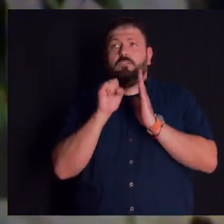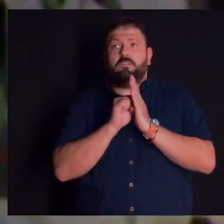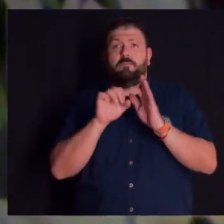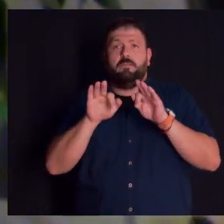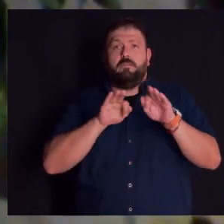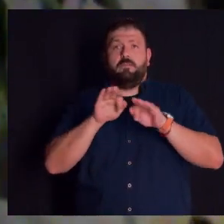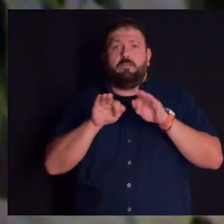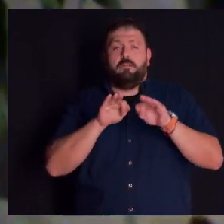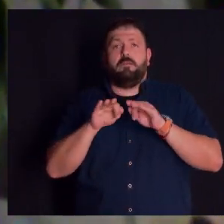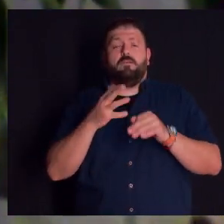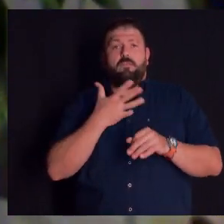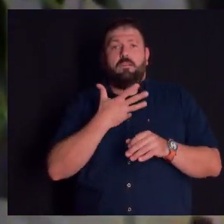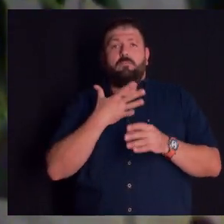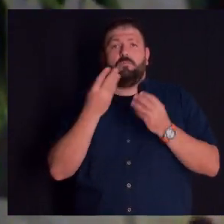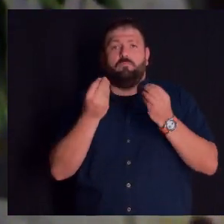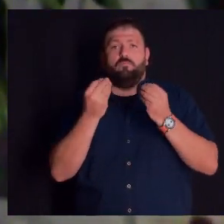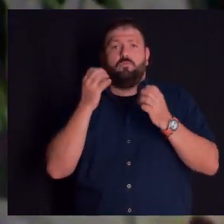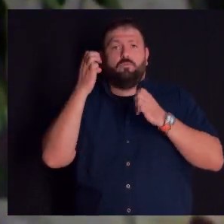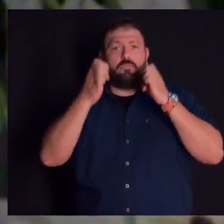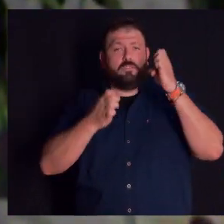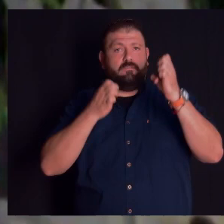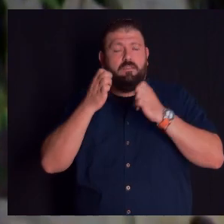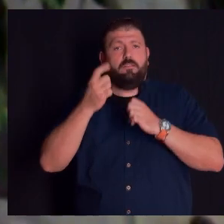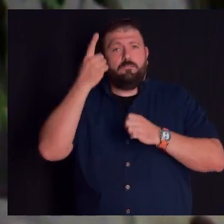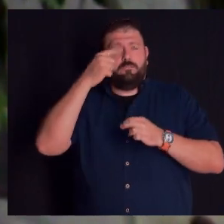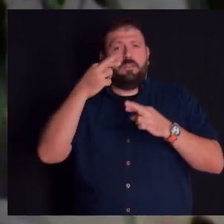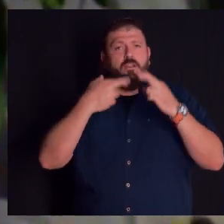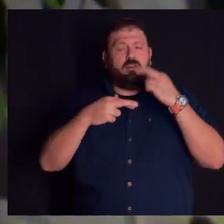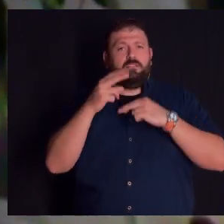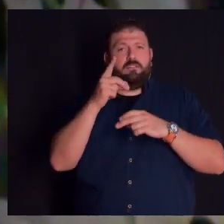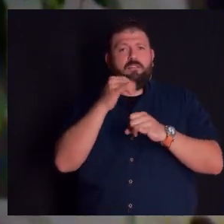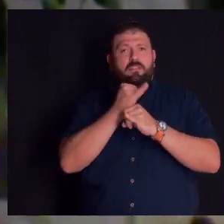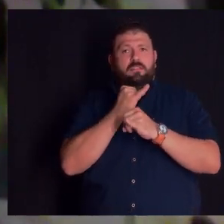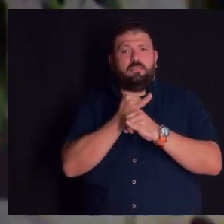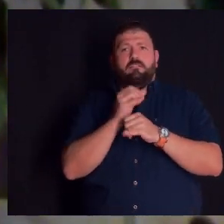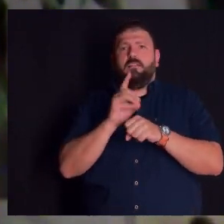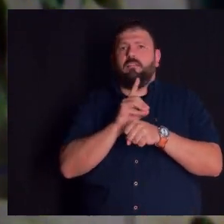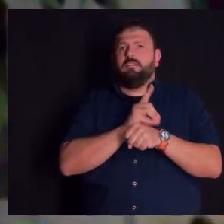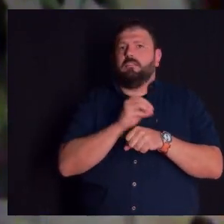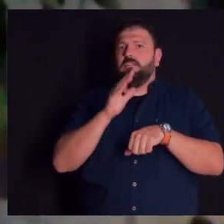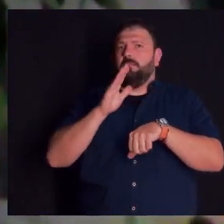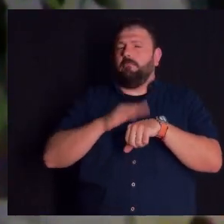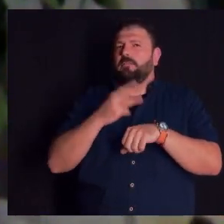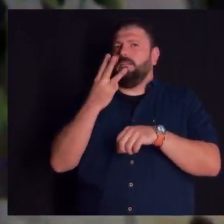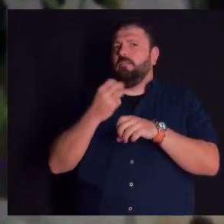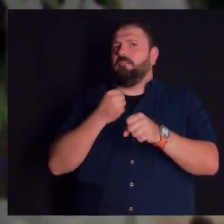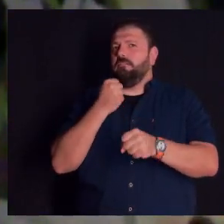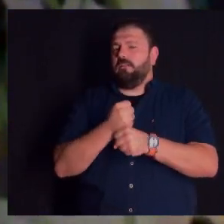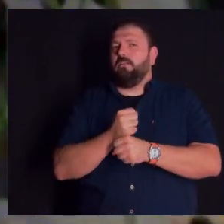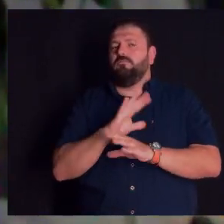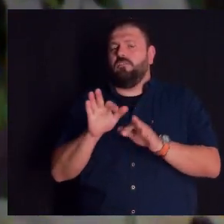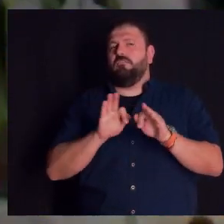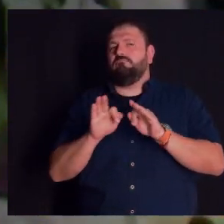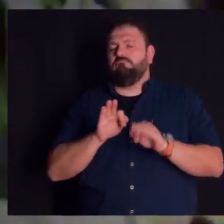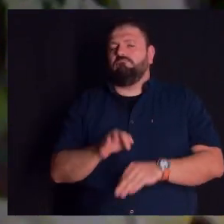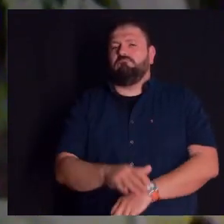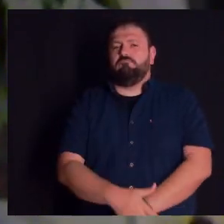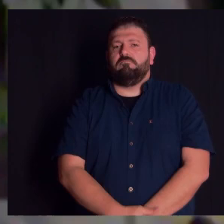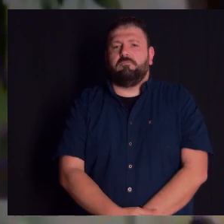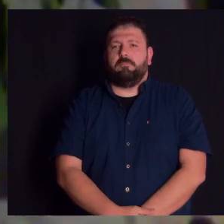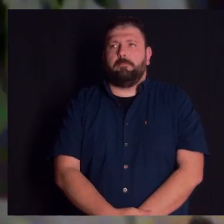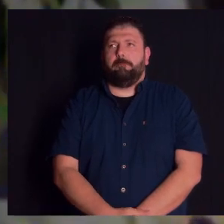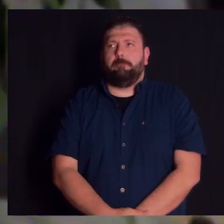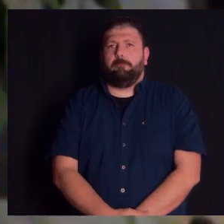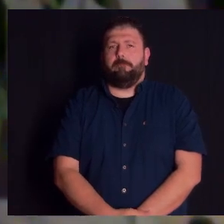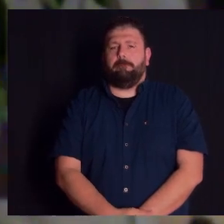muchos system, eventos we have que many estamos events realizando a través de we are internet carrying out desde via hace más de internet 3 for años. more than 3 years И now. тогда, когда мы